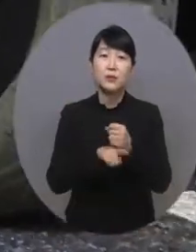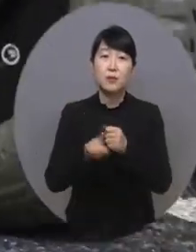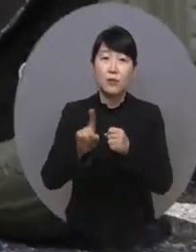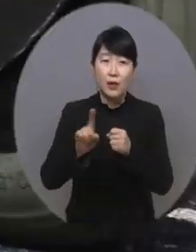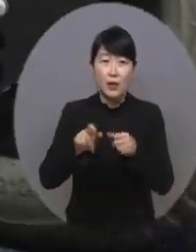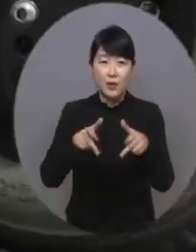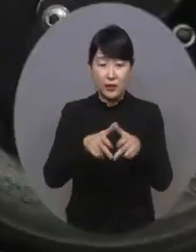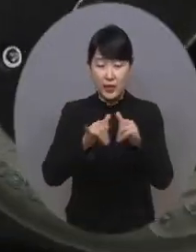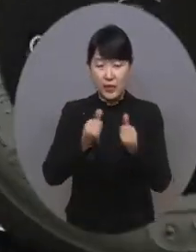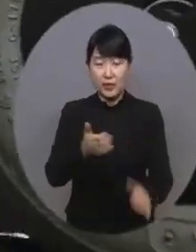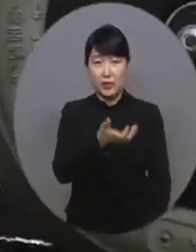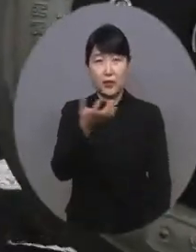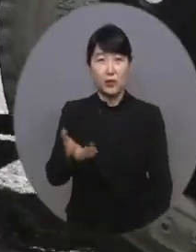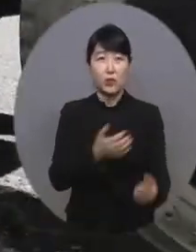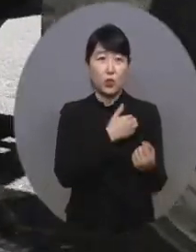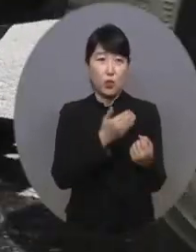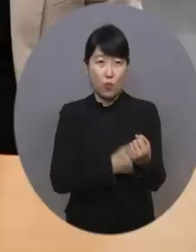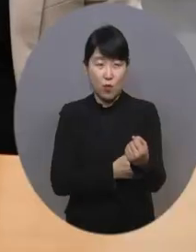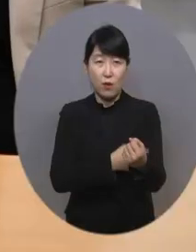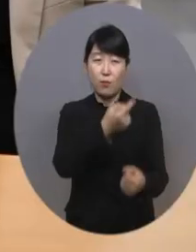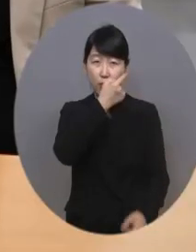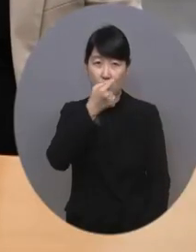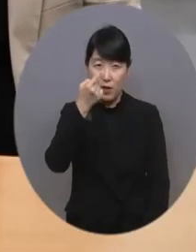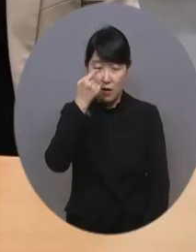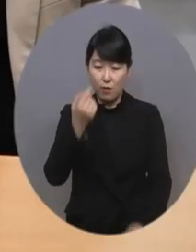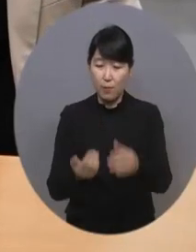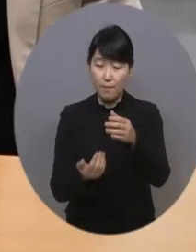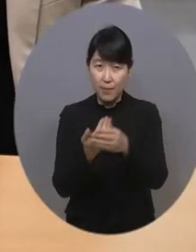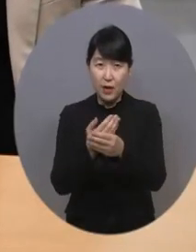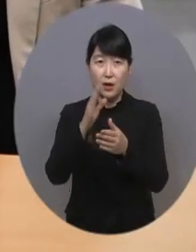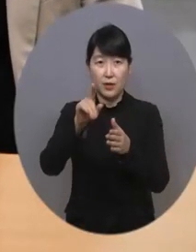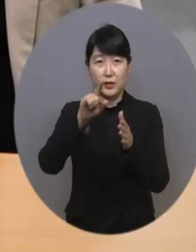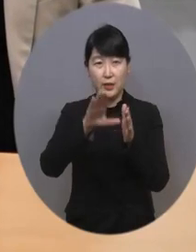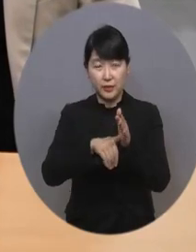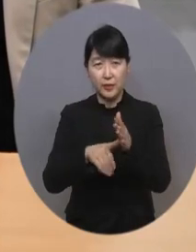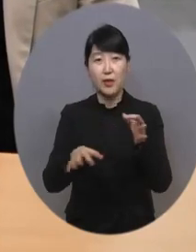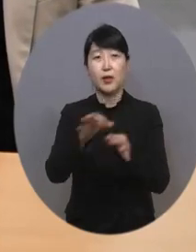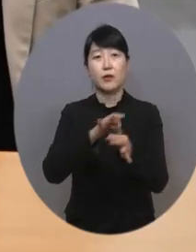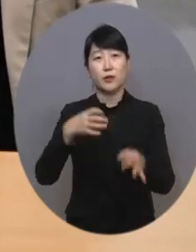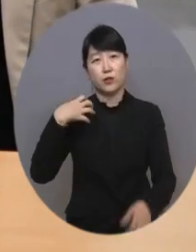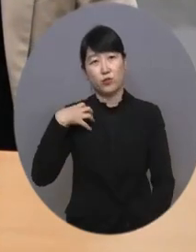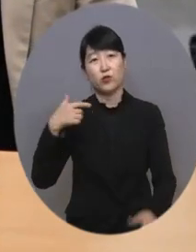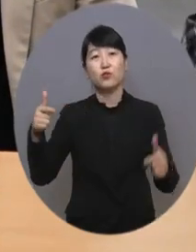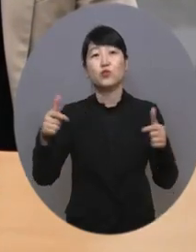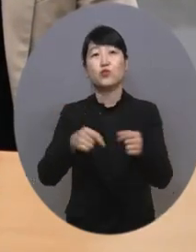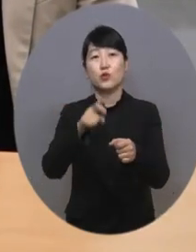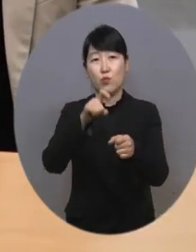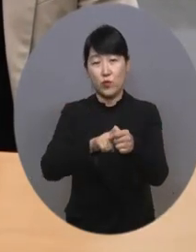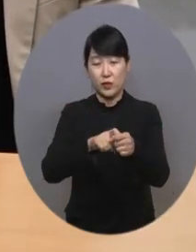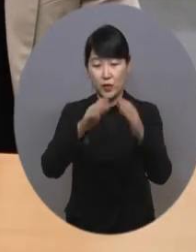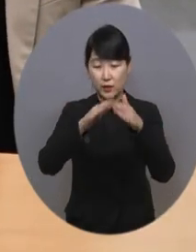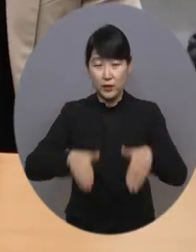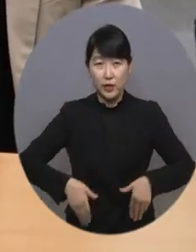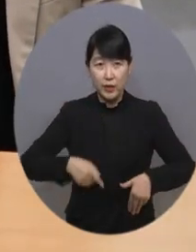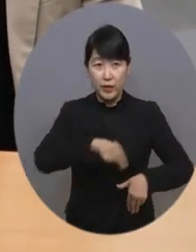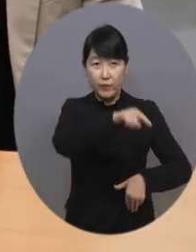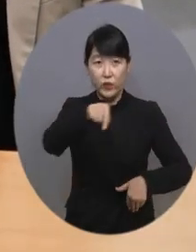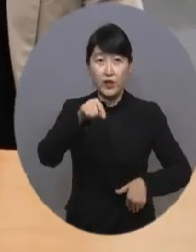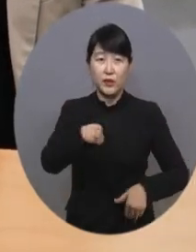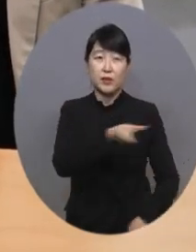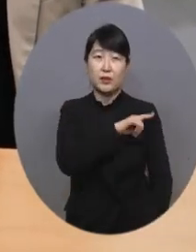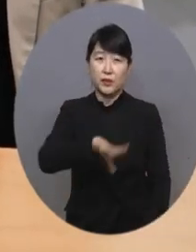이동권을 보장하고 혹시 모를 사고에도 경제적 부담을 덜어주고자 하는 내용으로 전남에서는 최초로